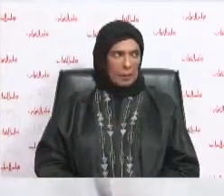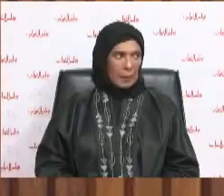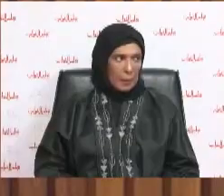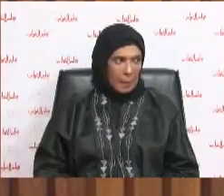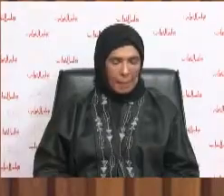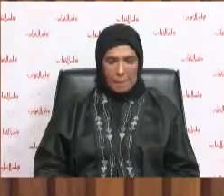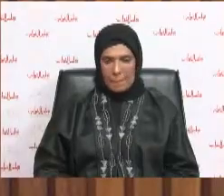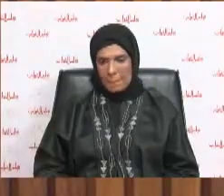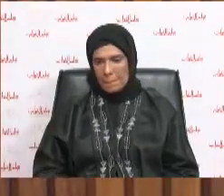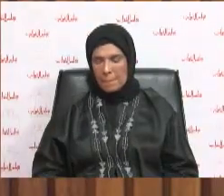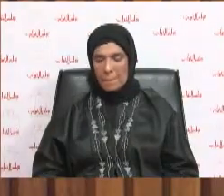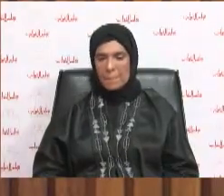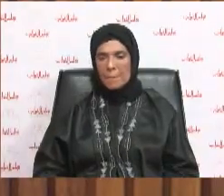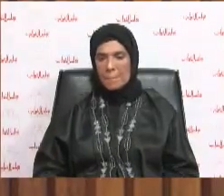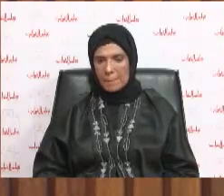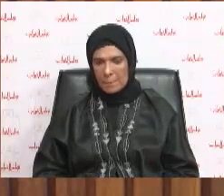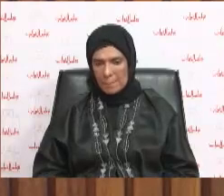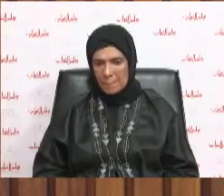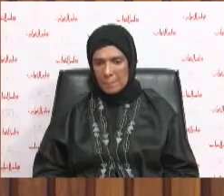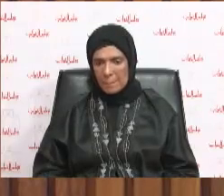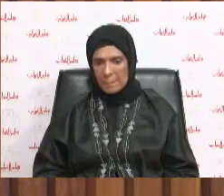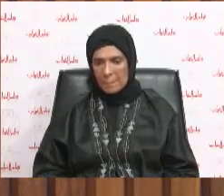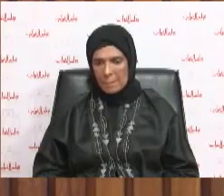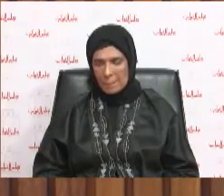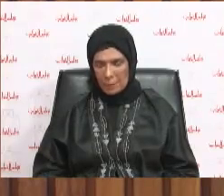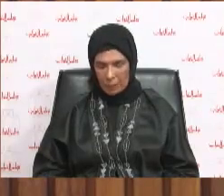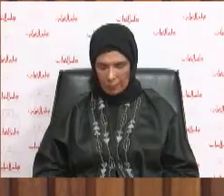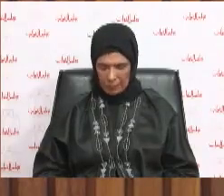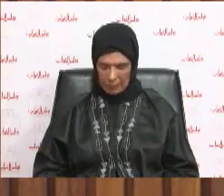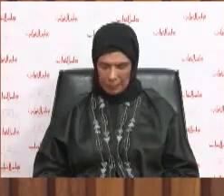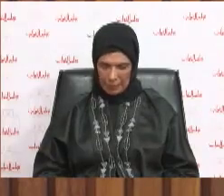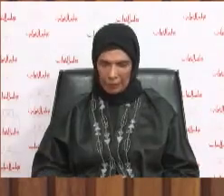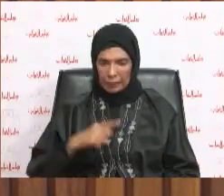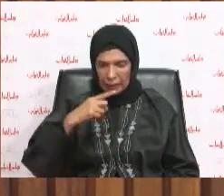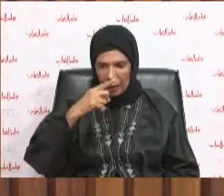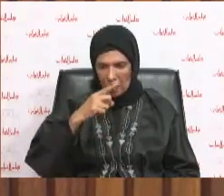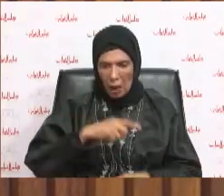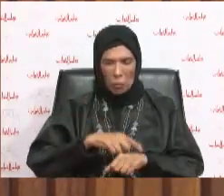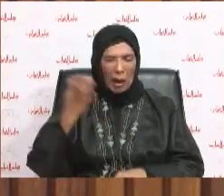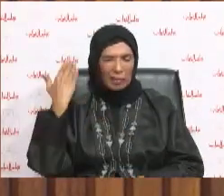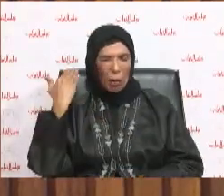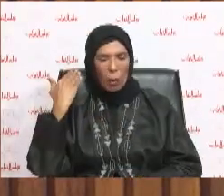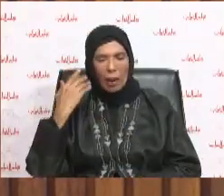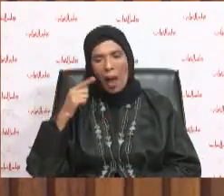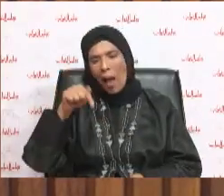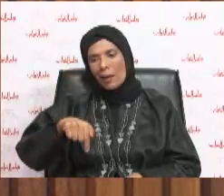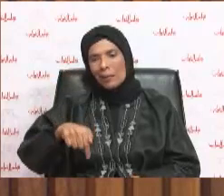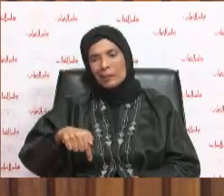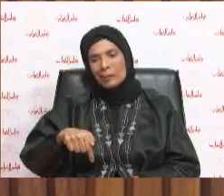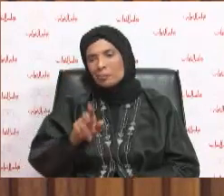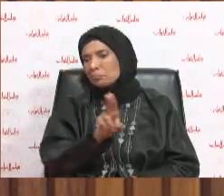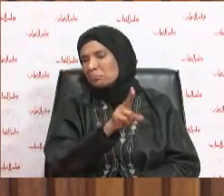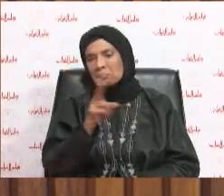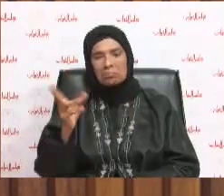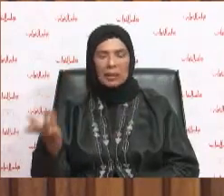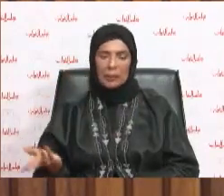الرئيس. واضح ساعات نائب جلال، بس طبعا تتكلم عن فترة انتهت يعني من الفصل التشريعي اللي قبل أعتقد، وإحنا نتكلم عن موضوع